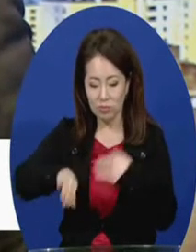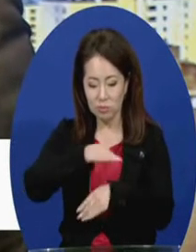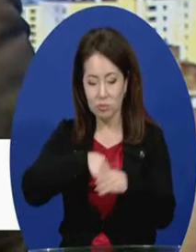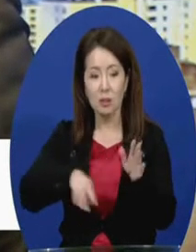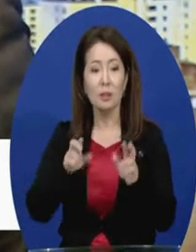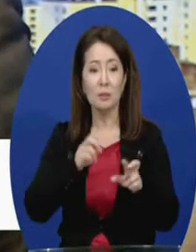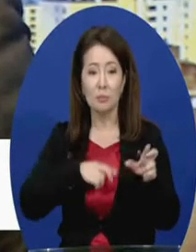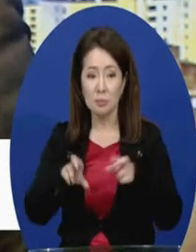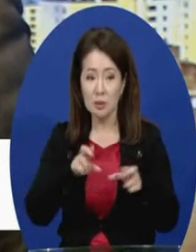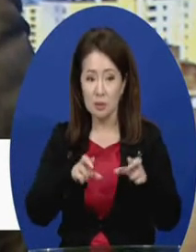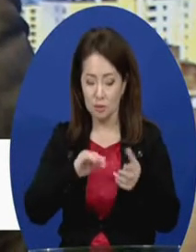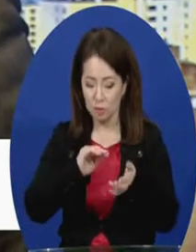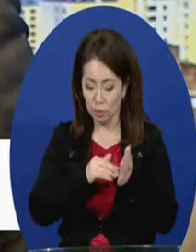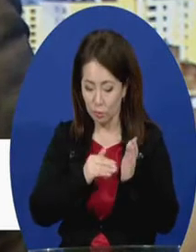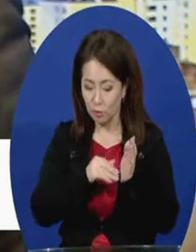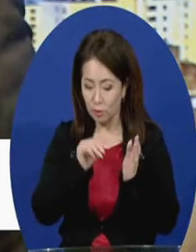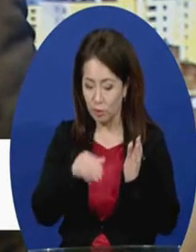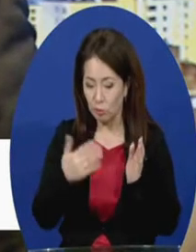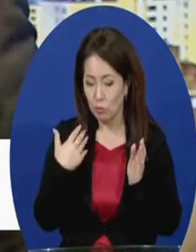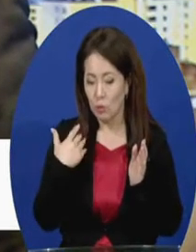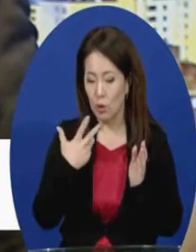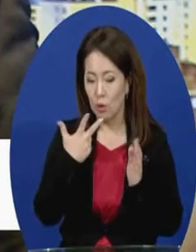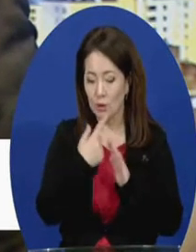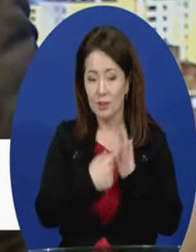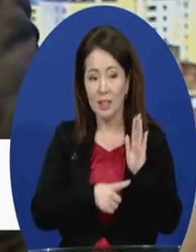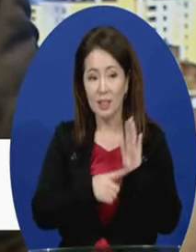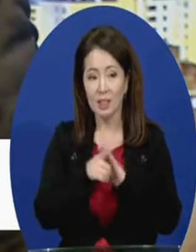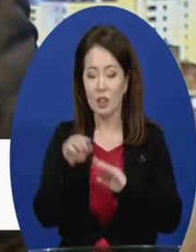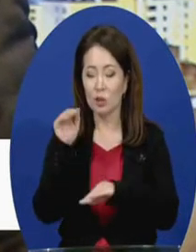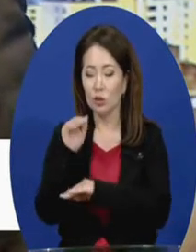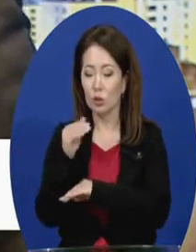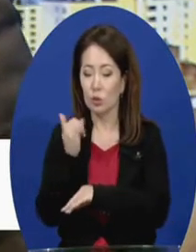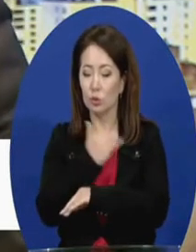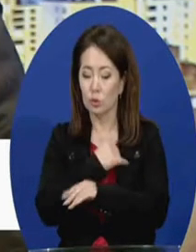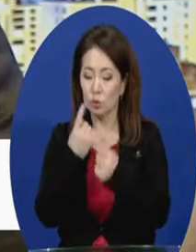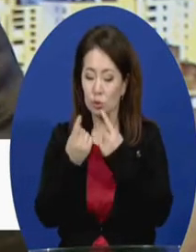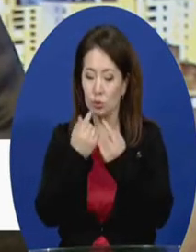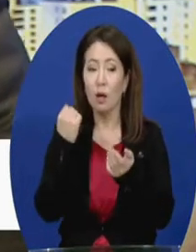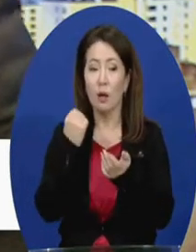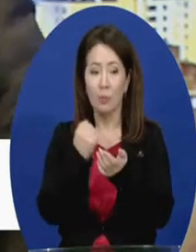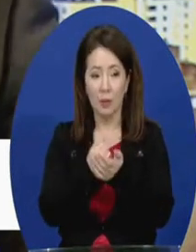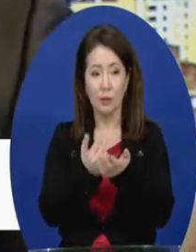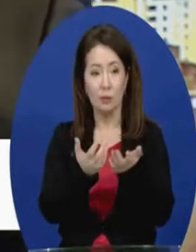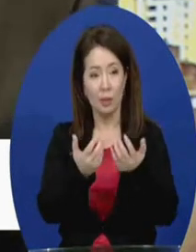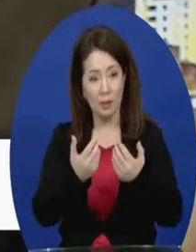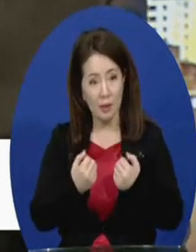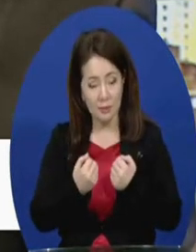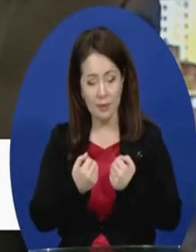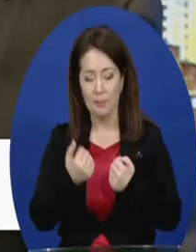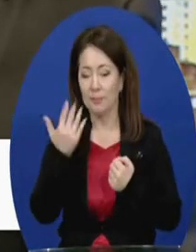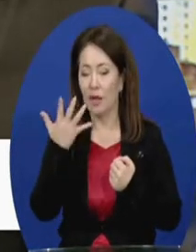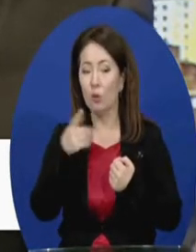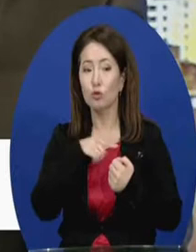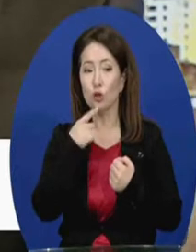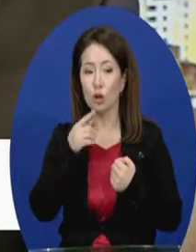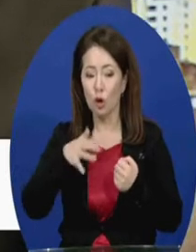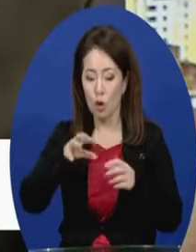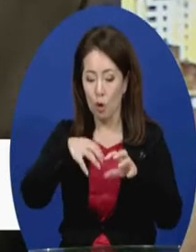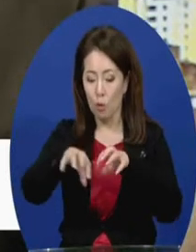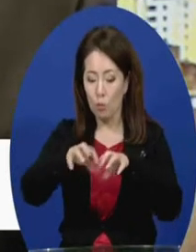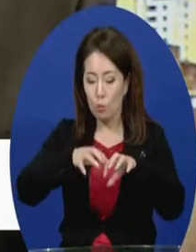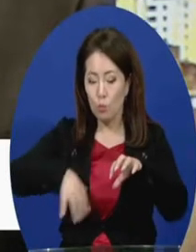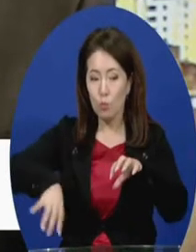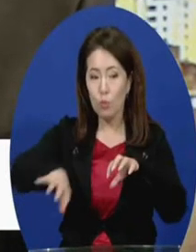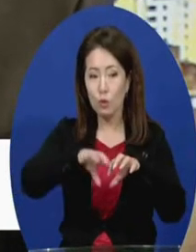сая 3-р сарын эхэнд төлөөллийн удирдах зөвлөөрөөр батлуулж авсан. 5 толгойн бүлэг ордын хэмжээнд байж байгаа бүхий л